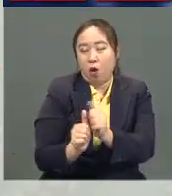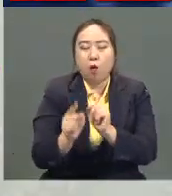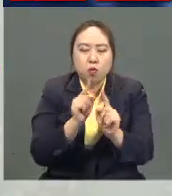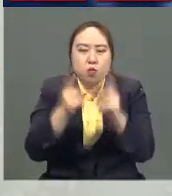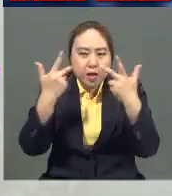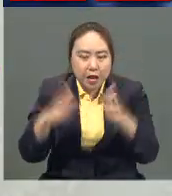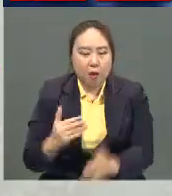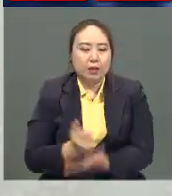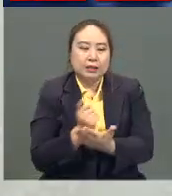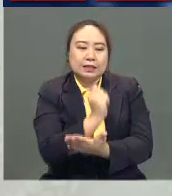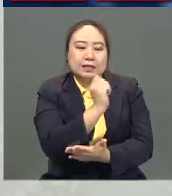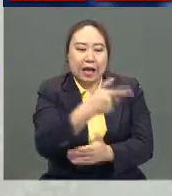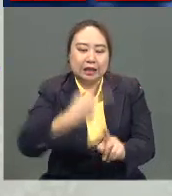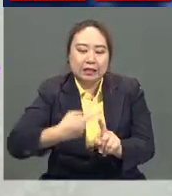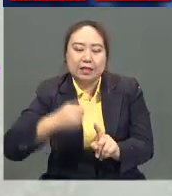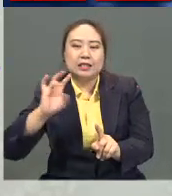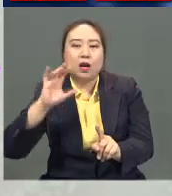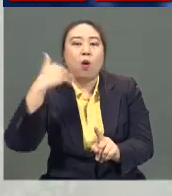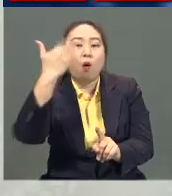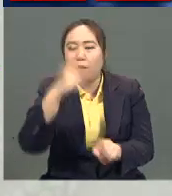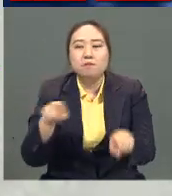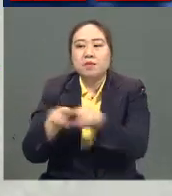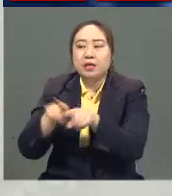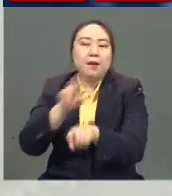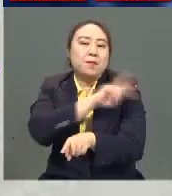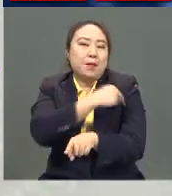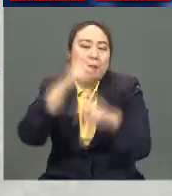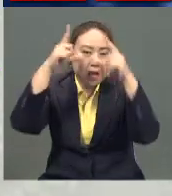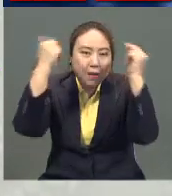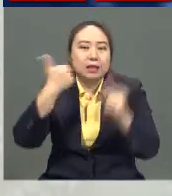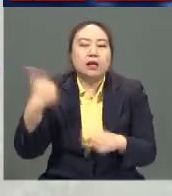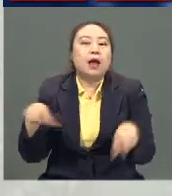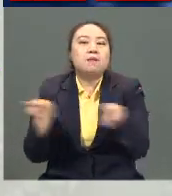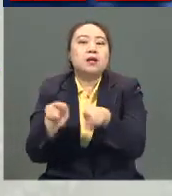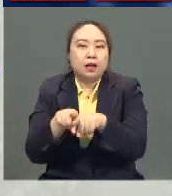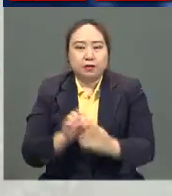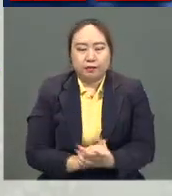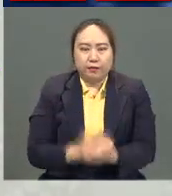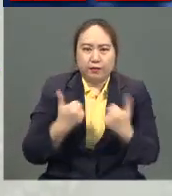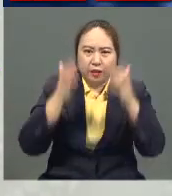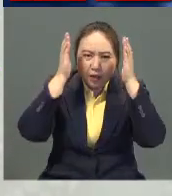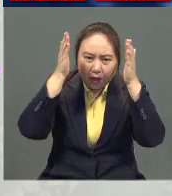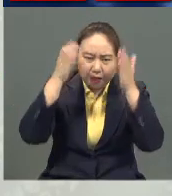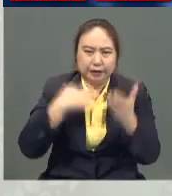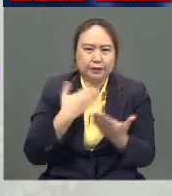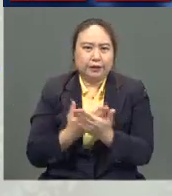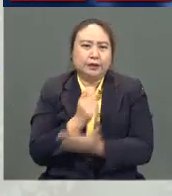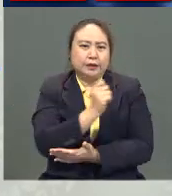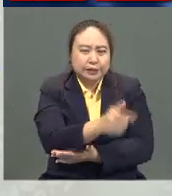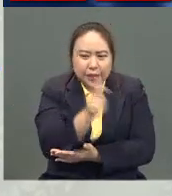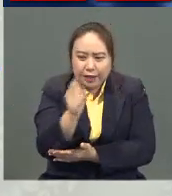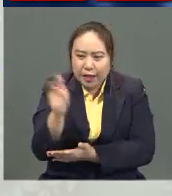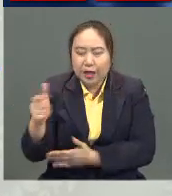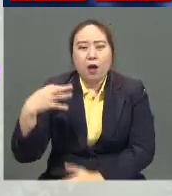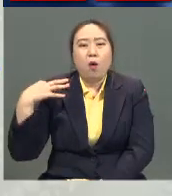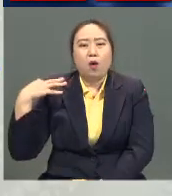ย7เดือนแรกก่อนเหมือนกับบุคลากรทางการแพทย์อื่นๆพร้อมยืนยันว่ามีความตั้งใจที่จะจ่ายค่าตอบแทนให้กับ